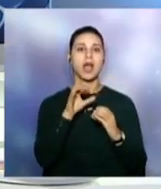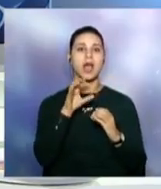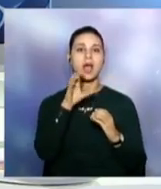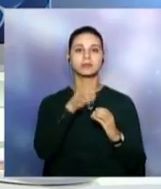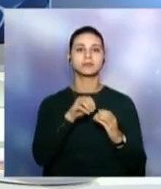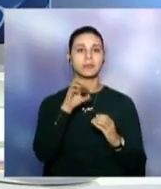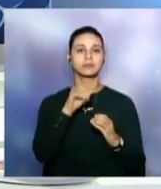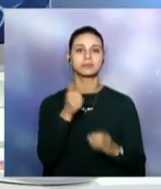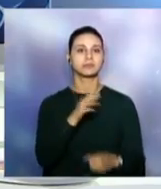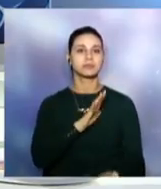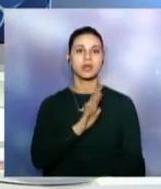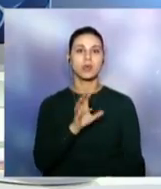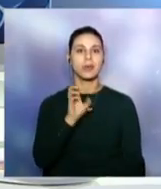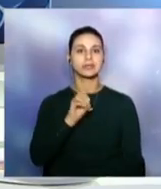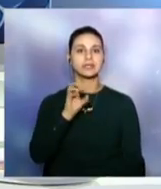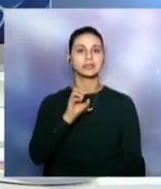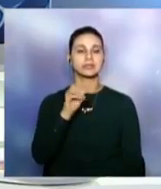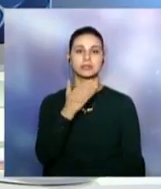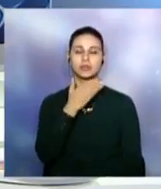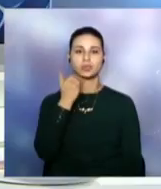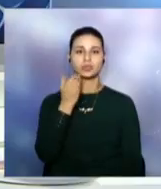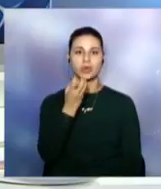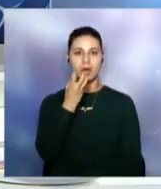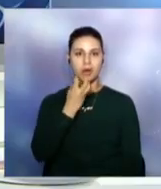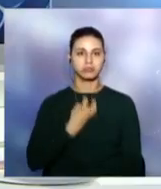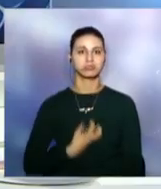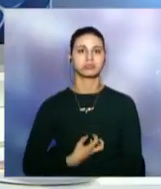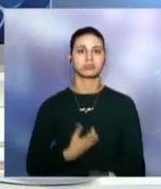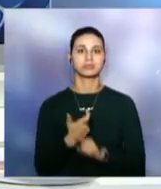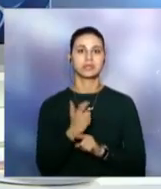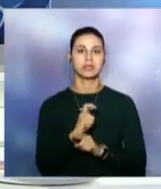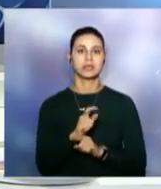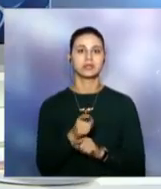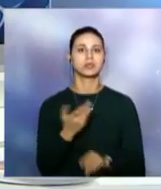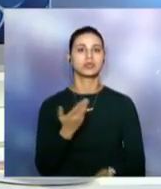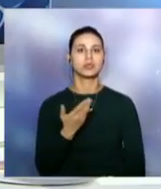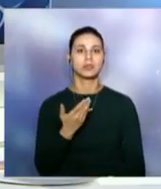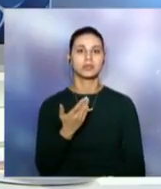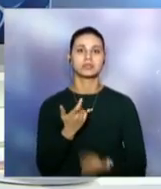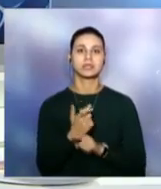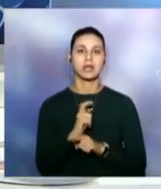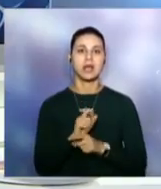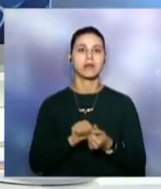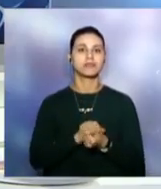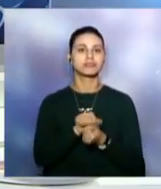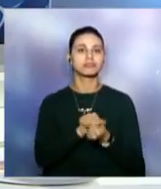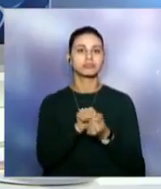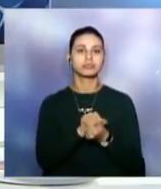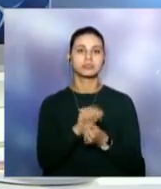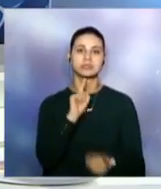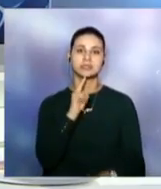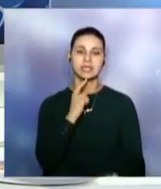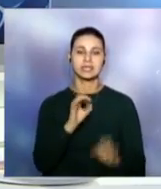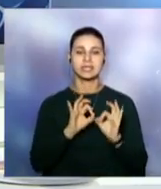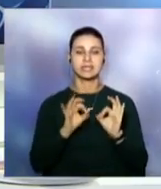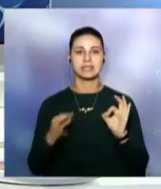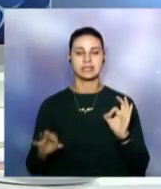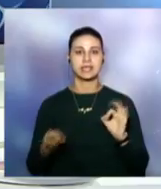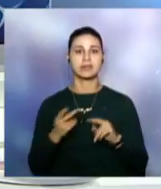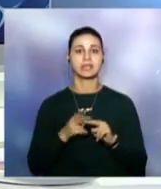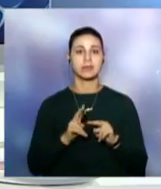დაუღეჭავი და დაუკუცმაცებელი რჩება საკმაოდ დიდი ნაწილი საკვების, რომელიც ჯაფა დადგება მერე კუჩს და ნაწლავებს.